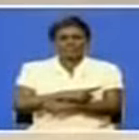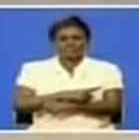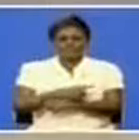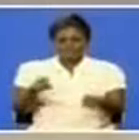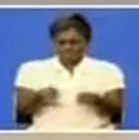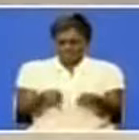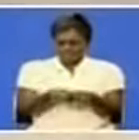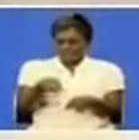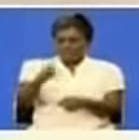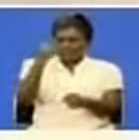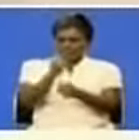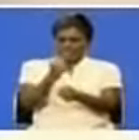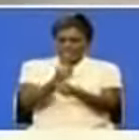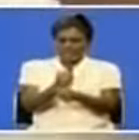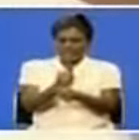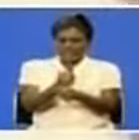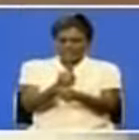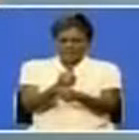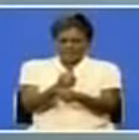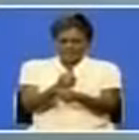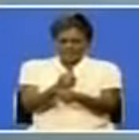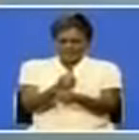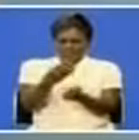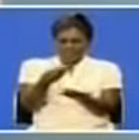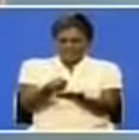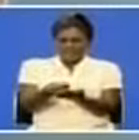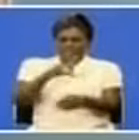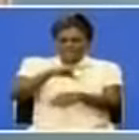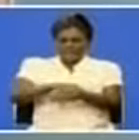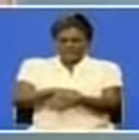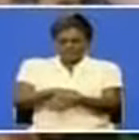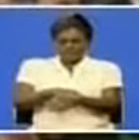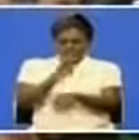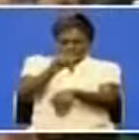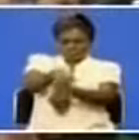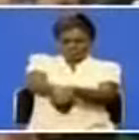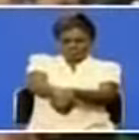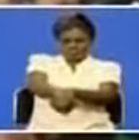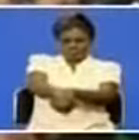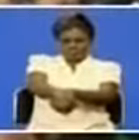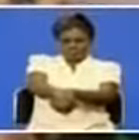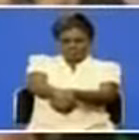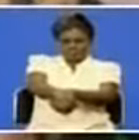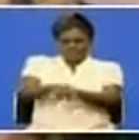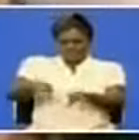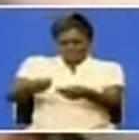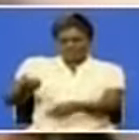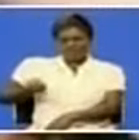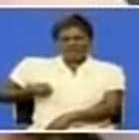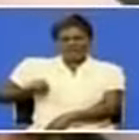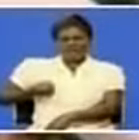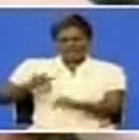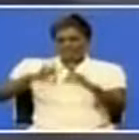Bali na mikeka, wanawake hawa hutumia faida ya pesa wanazopata kutengeneza vitambaa vya hedhi wanavyowapo wasichana